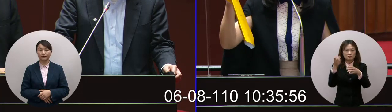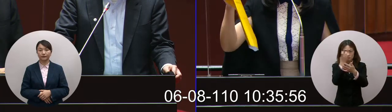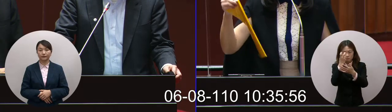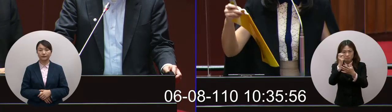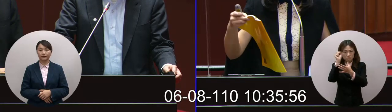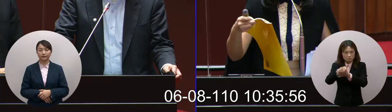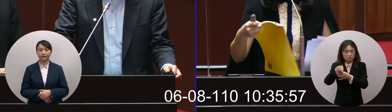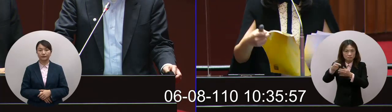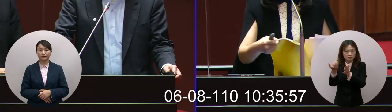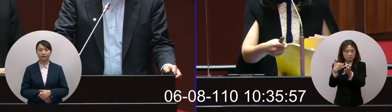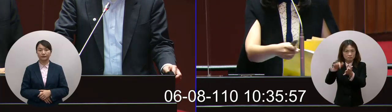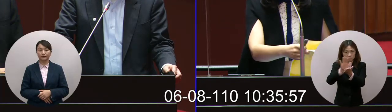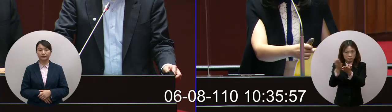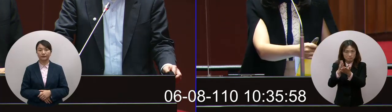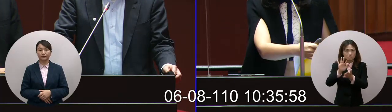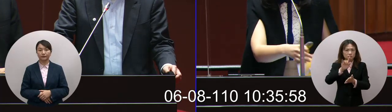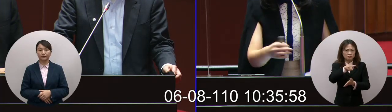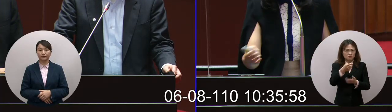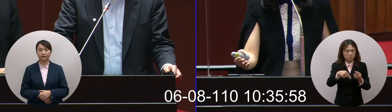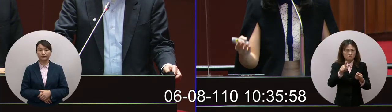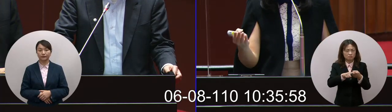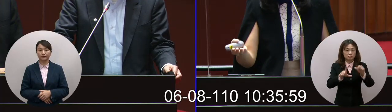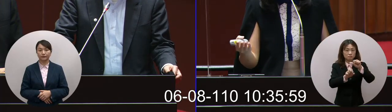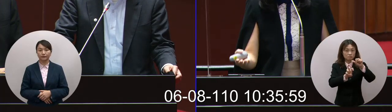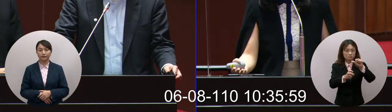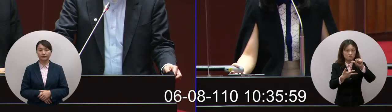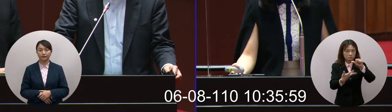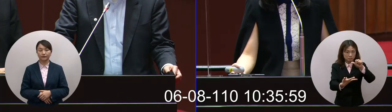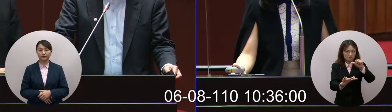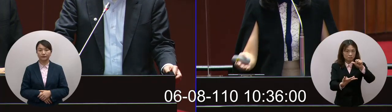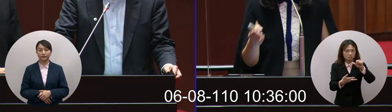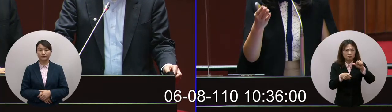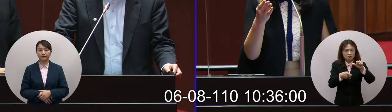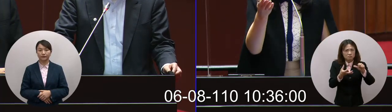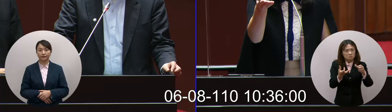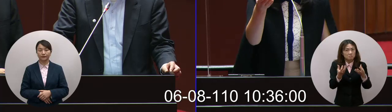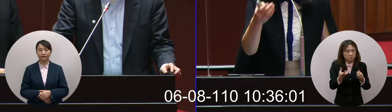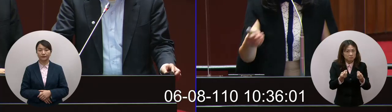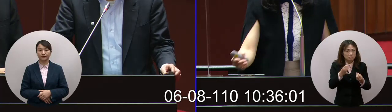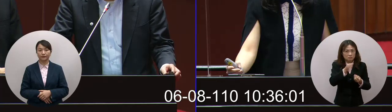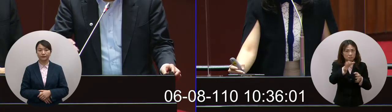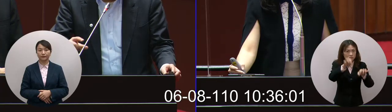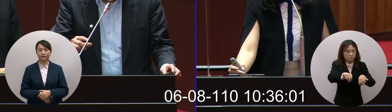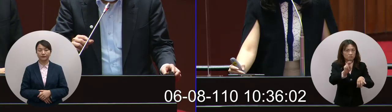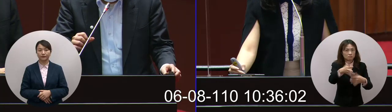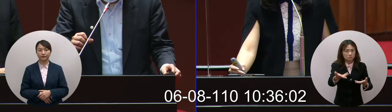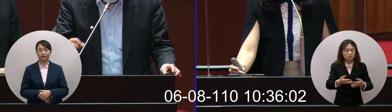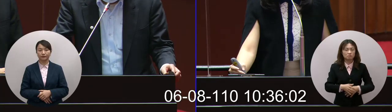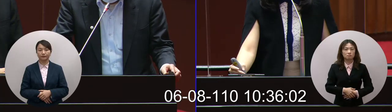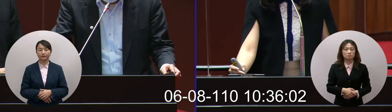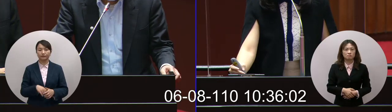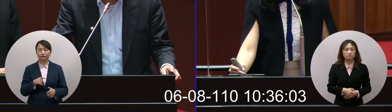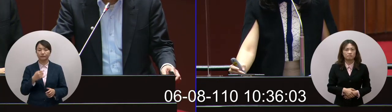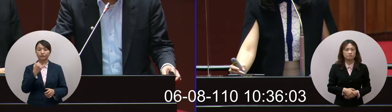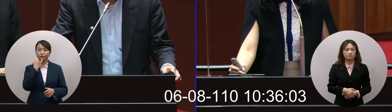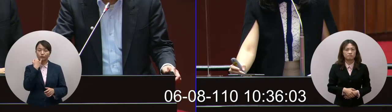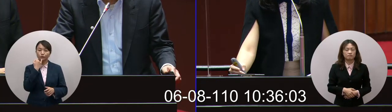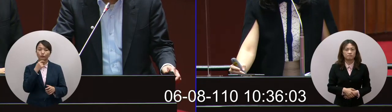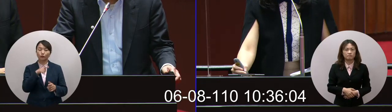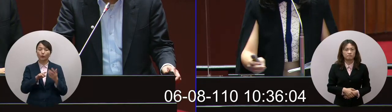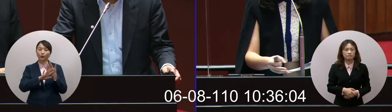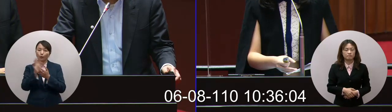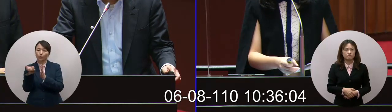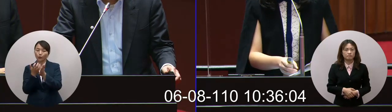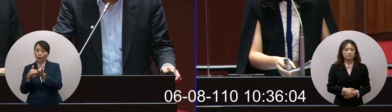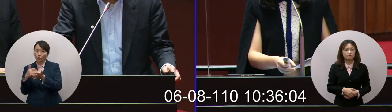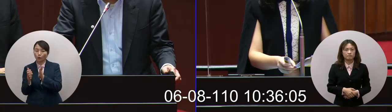哪有钱哪有法源去跟他们签约？5月28号，你真的这么等不及吗？我不知道院长有没有对这件事情可以 简单讲一下。我们也可以编列其他